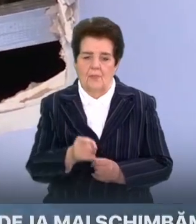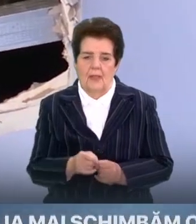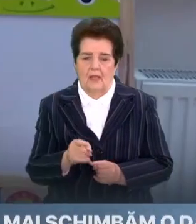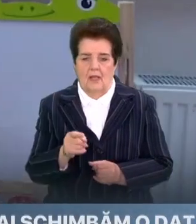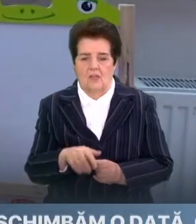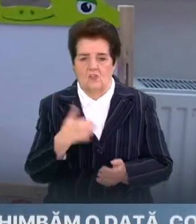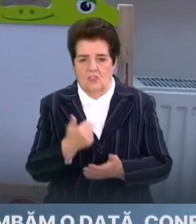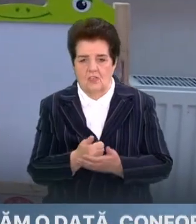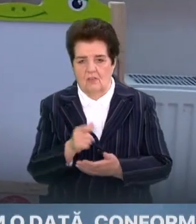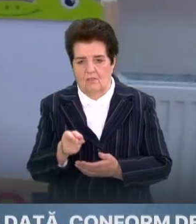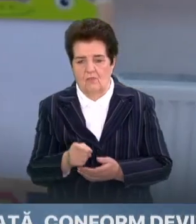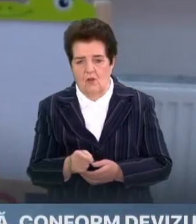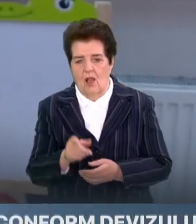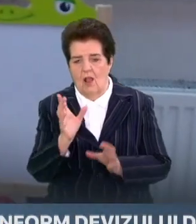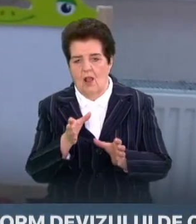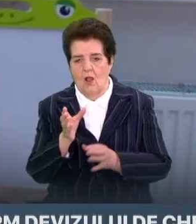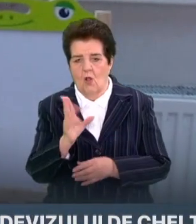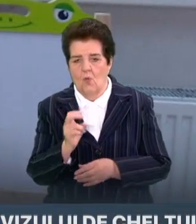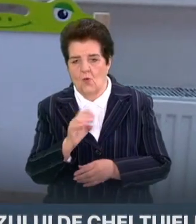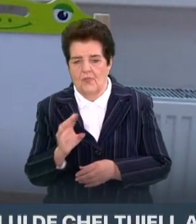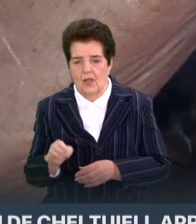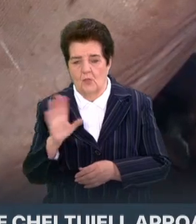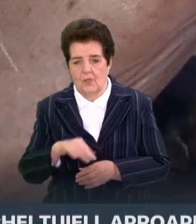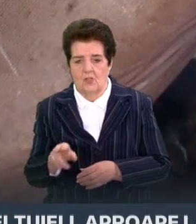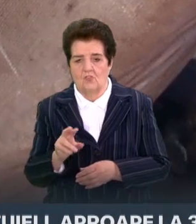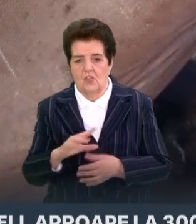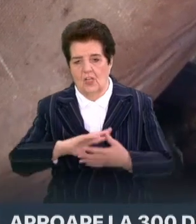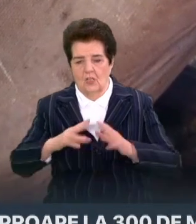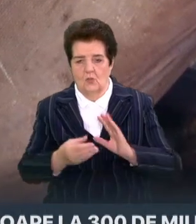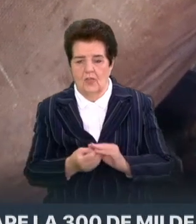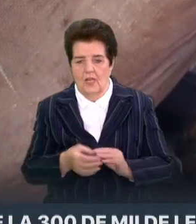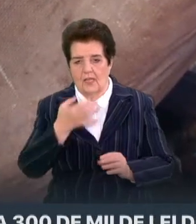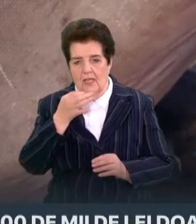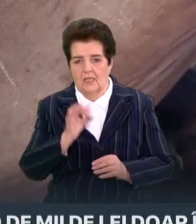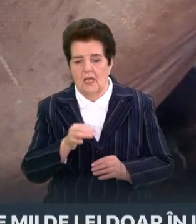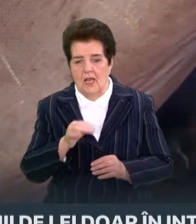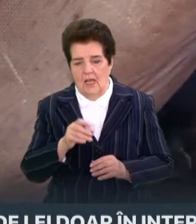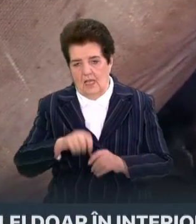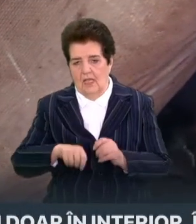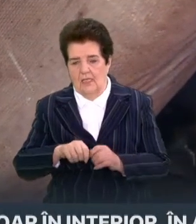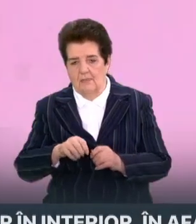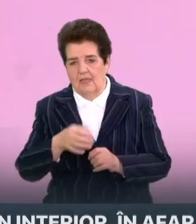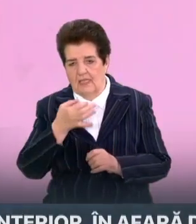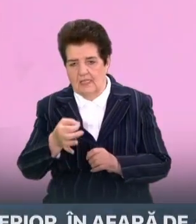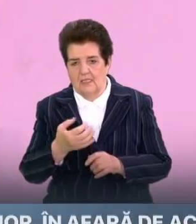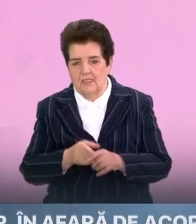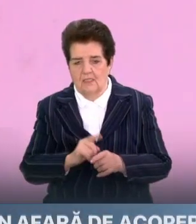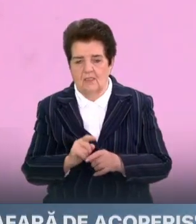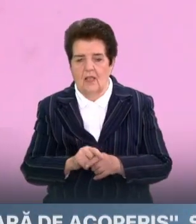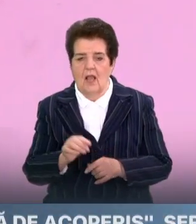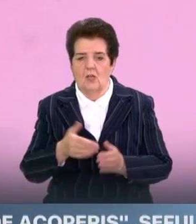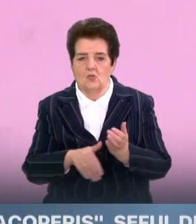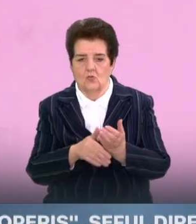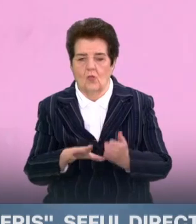a Capitalei, Ion Burdimov, a declarat că după ce vor fi gata rezultatele expertizei, vor fi luate deciziile privind acordarea